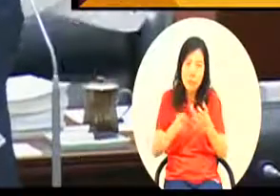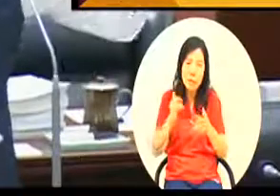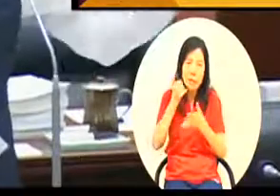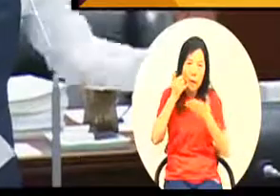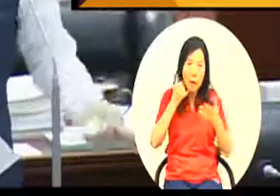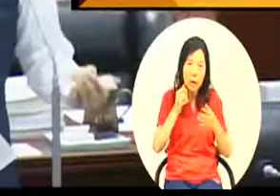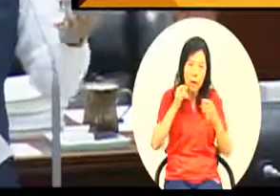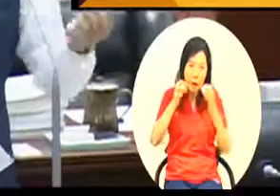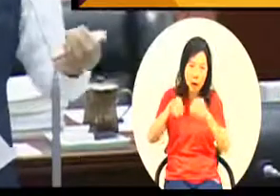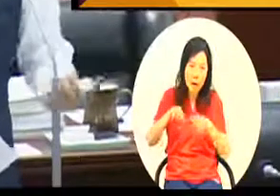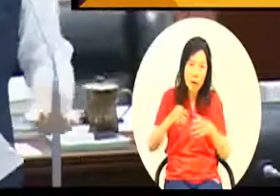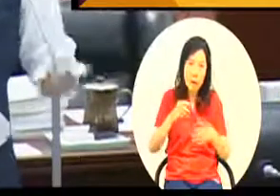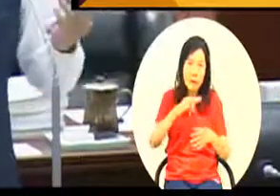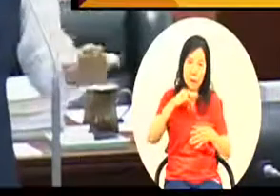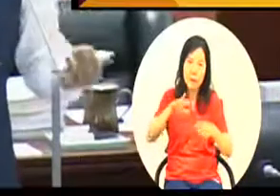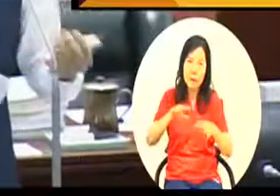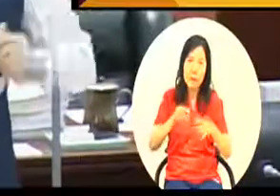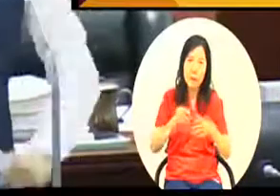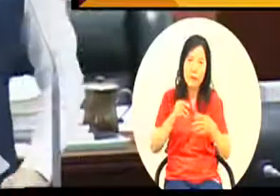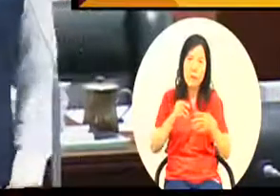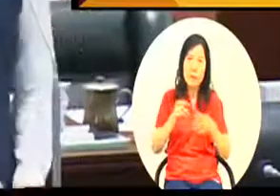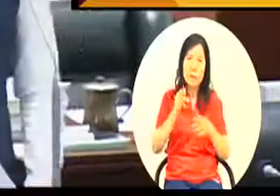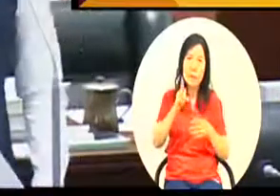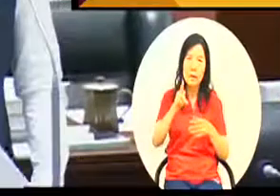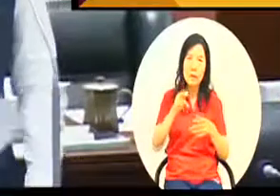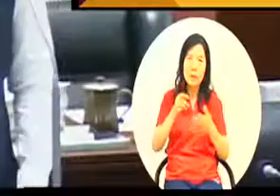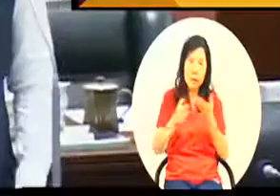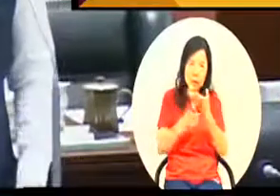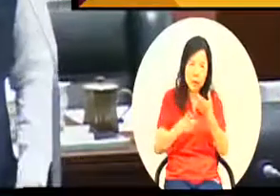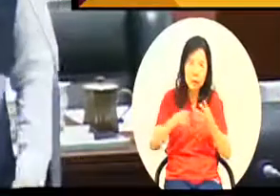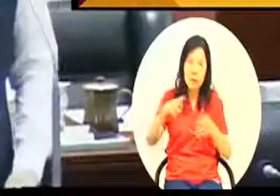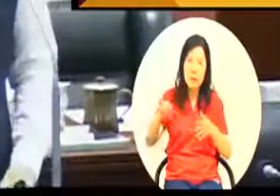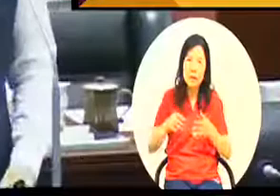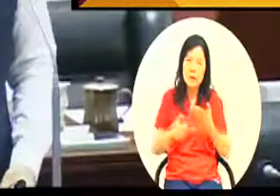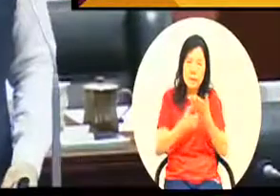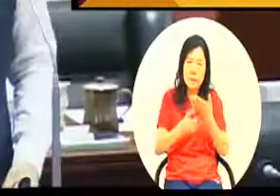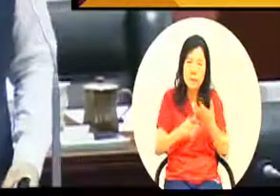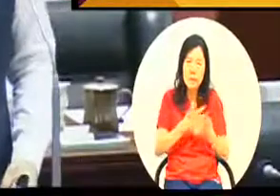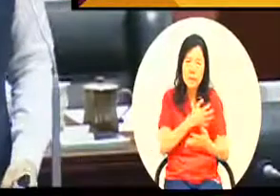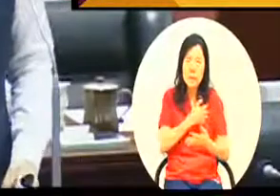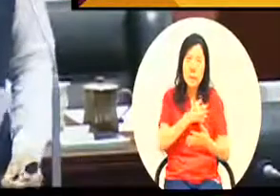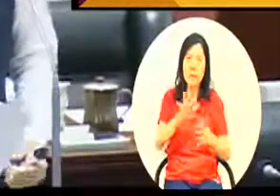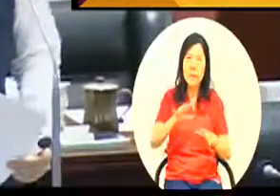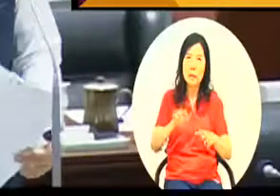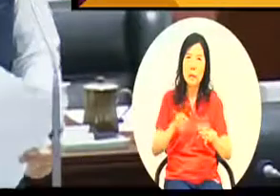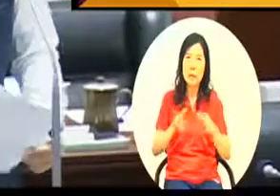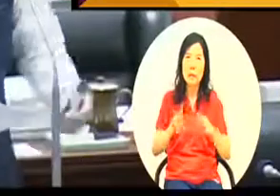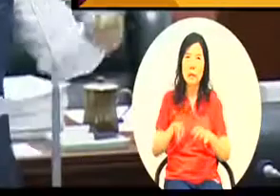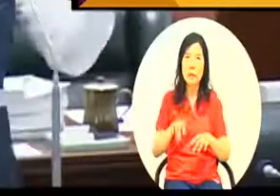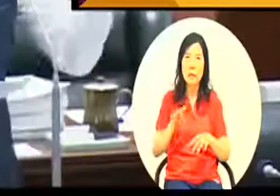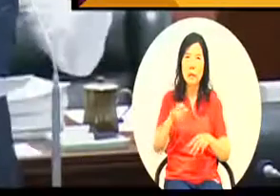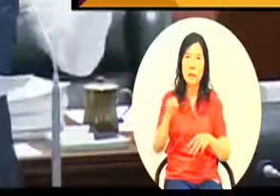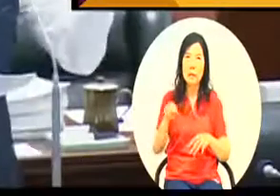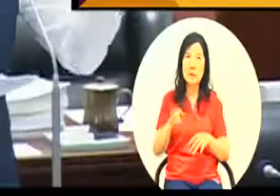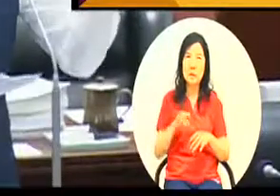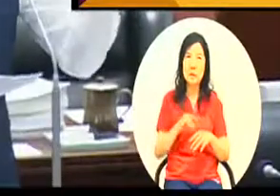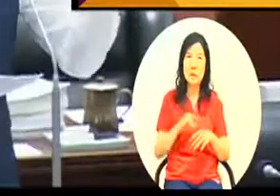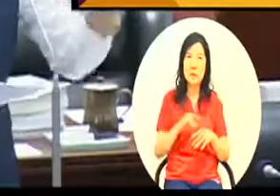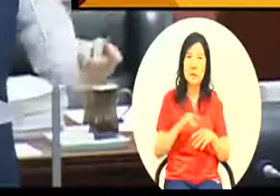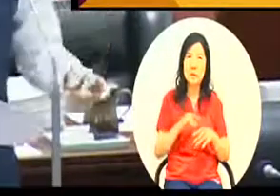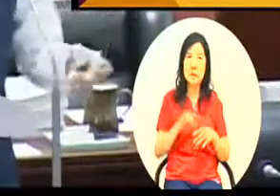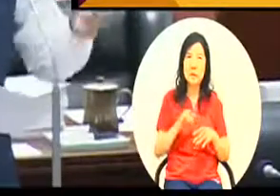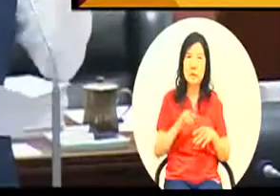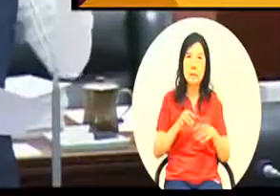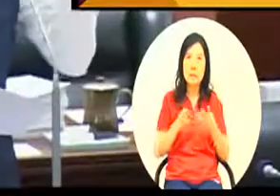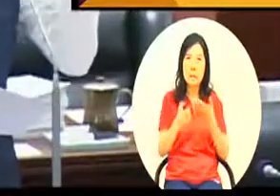当然更贵了哈 ，K 他命，他们也爽啊，这个不要怀疑，所以他们可以精英教这个部分，所以单纯是